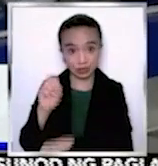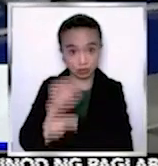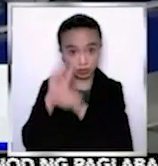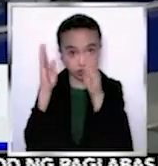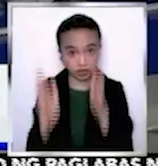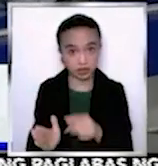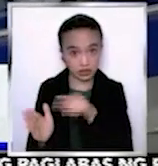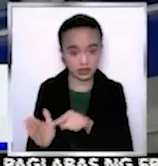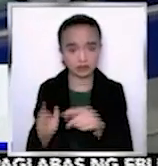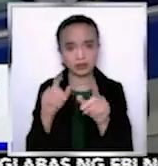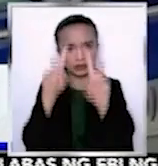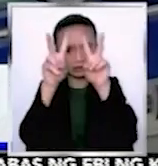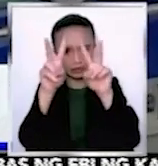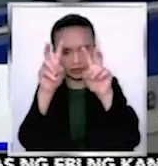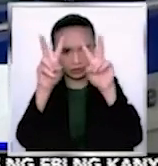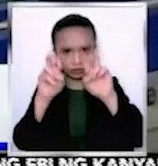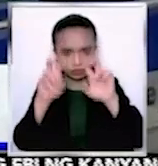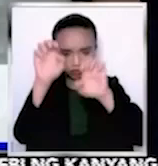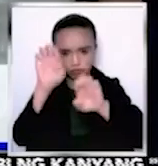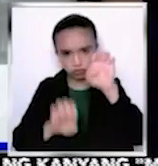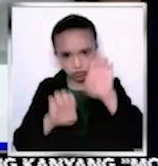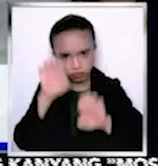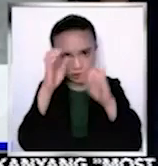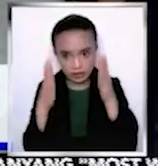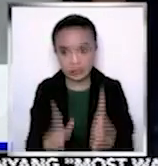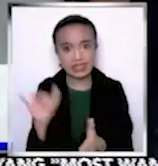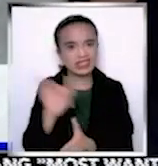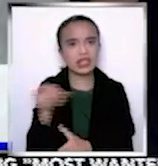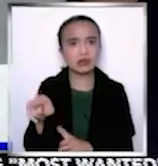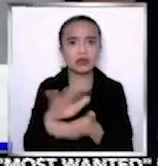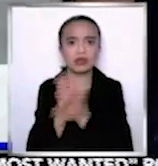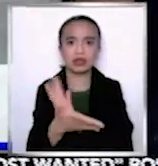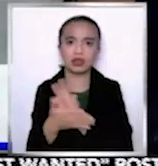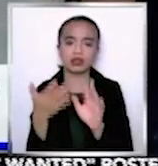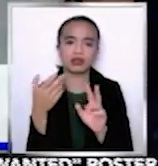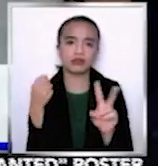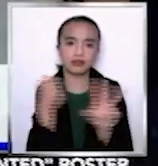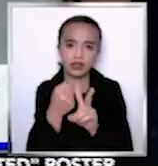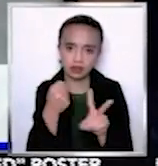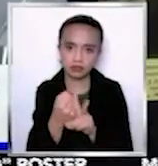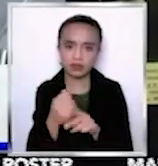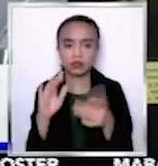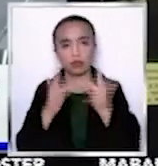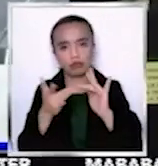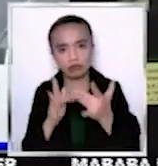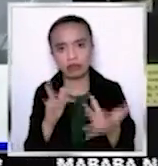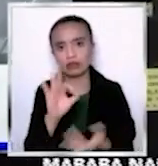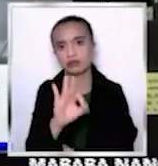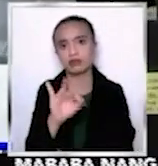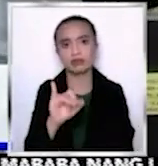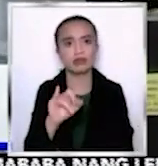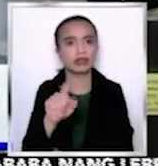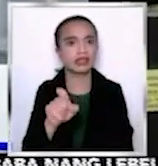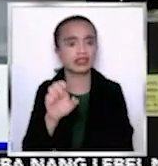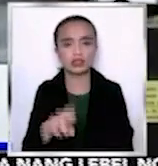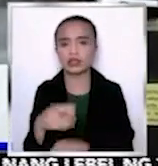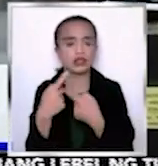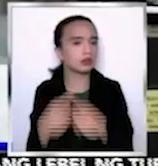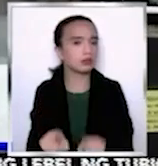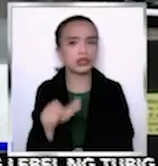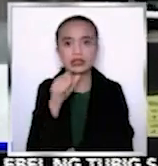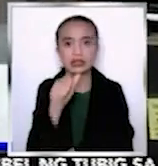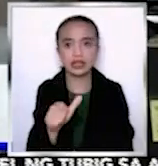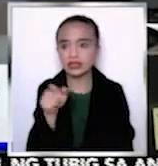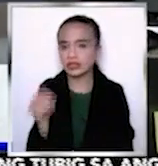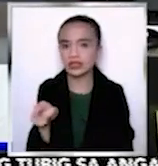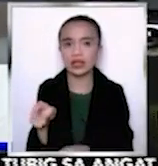si Lynn Ibay, ikinwentong pati siya na biktima pa ng mga online fixer. Pero hindi siyang inaalok na ayusin ang lisensya, kundi